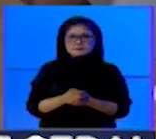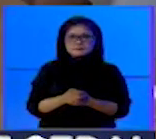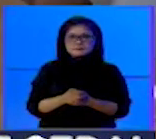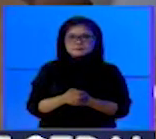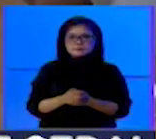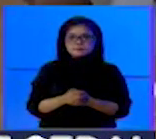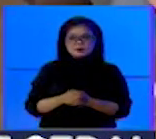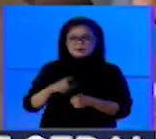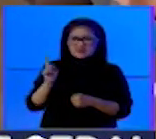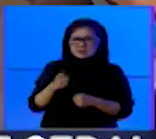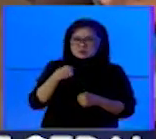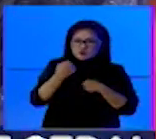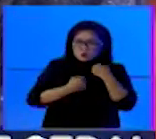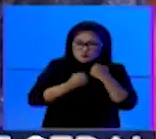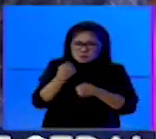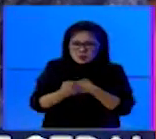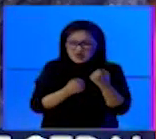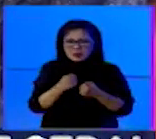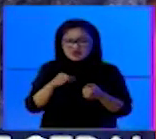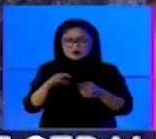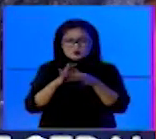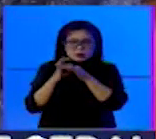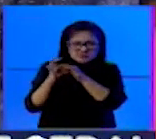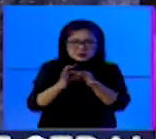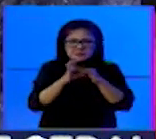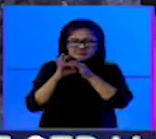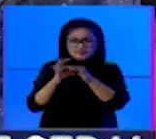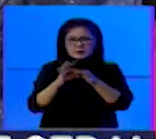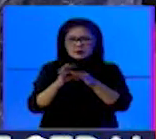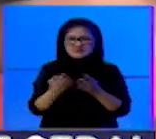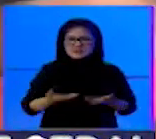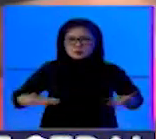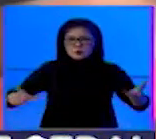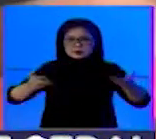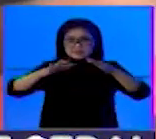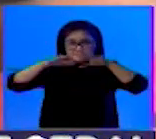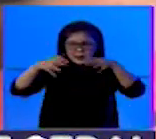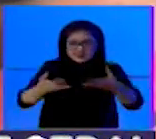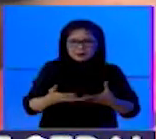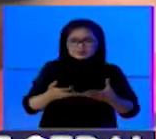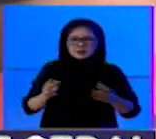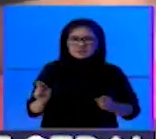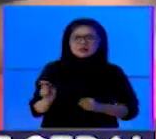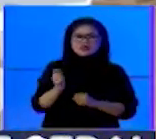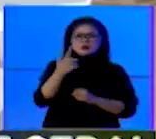Perlu upaya semua pihak untuk saling menguatkan agar dapat melewati pandemi dan menjalani kehidupan dengan lebih baik.